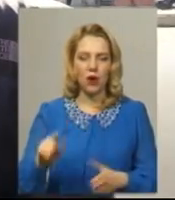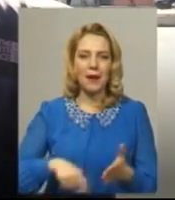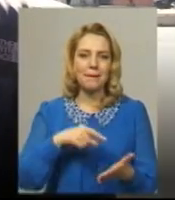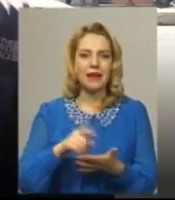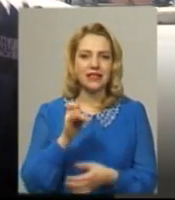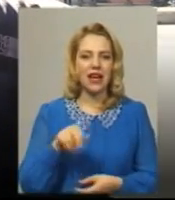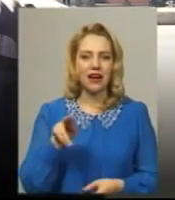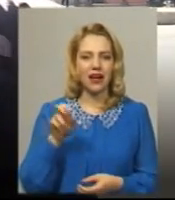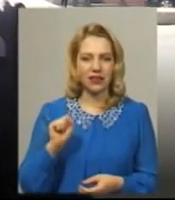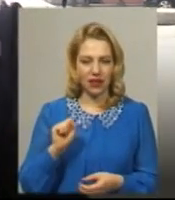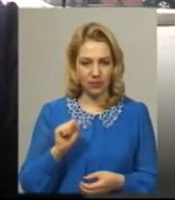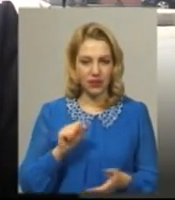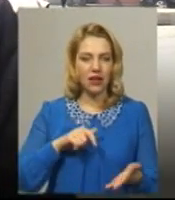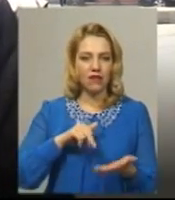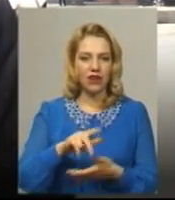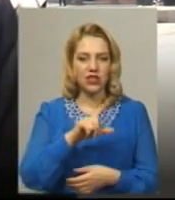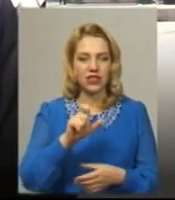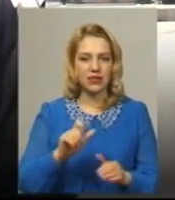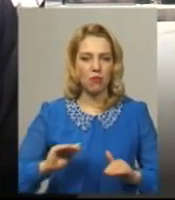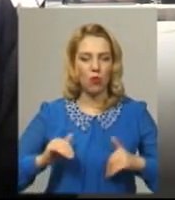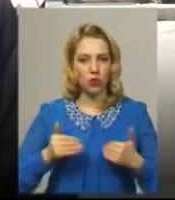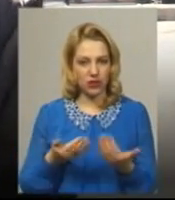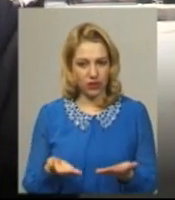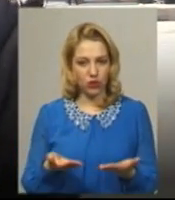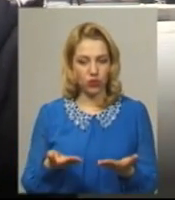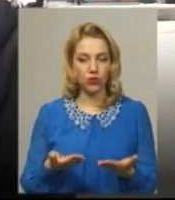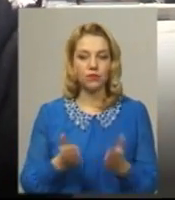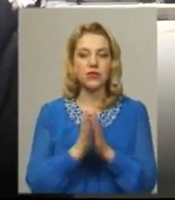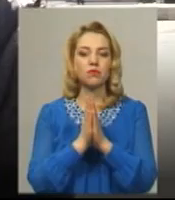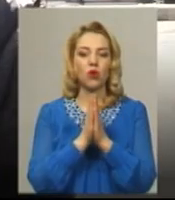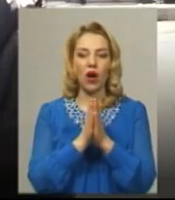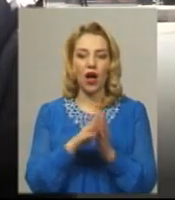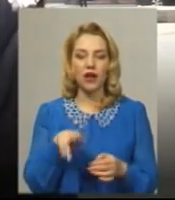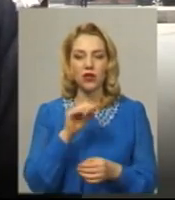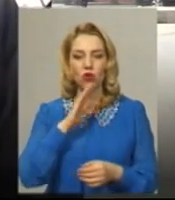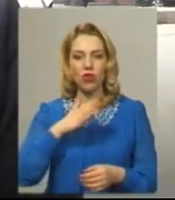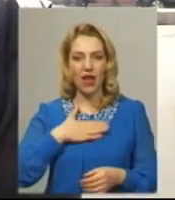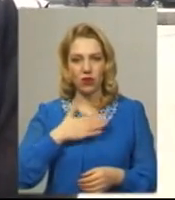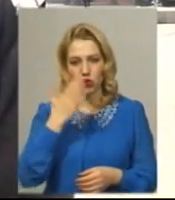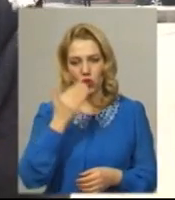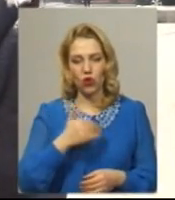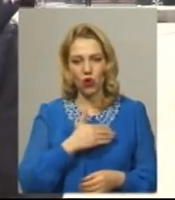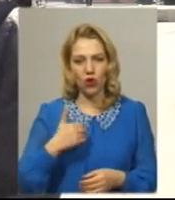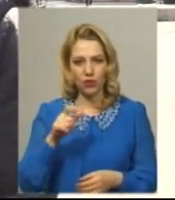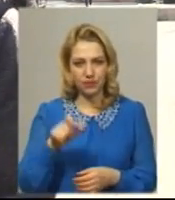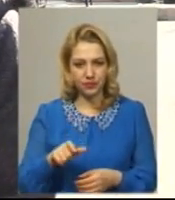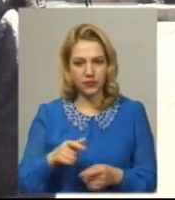вийшла з пропозицією, з проханням до нашого настоятеля парафії,